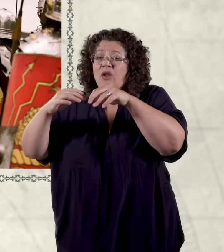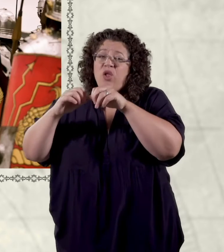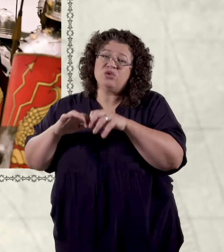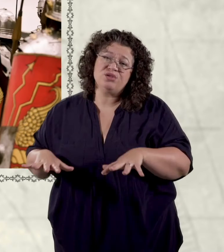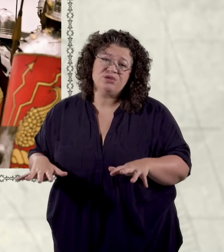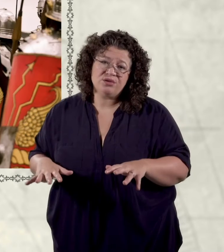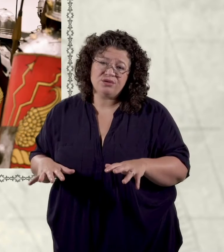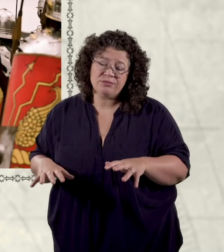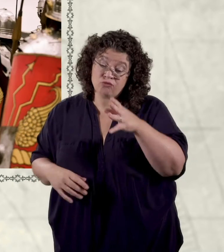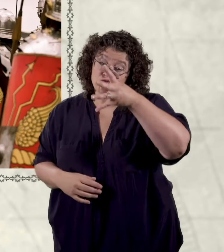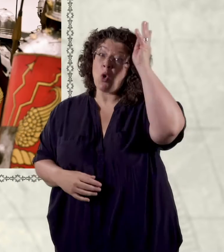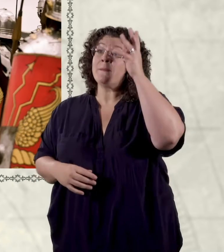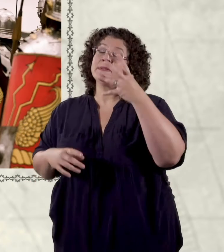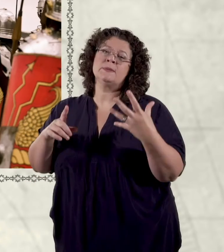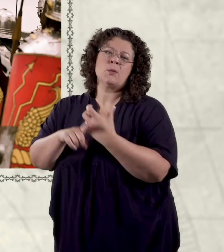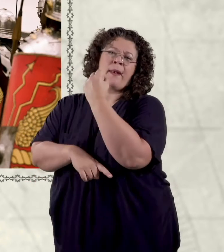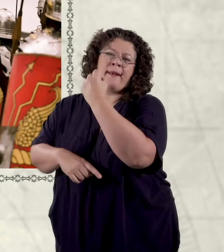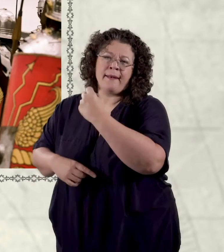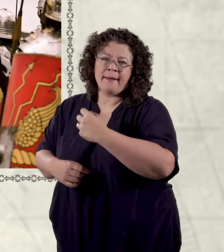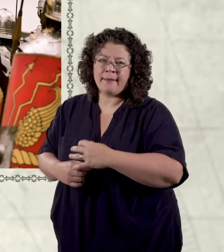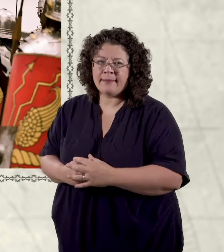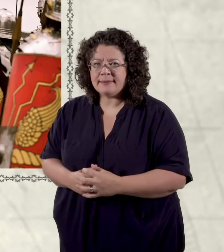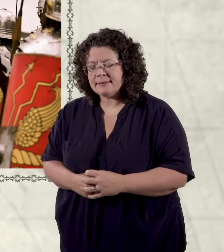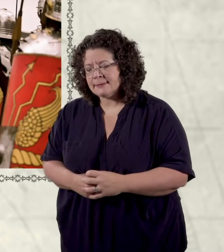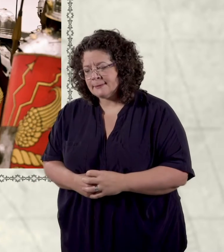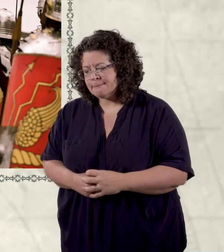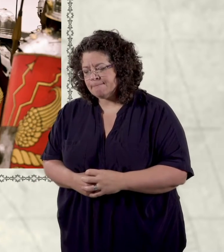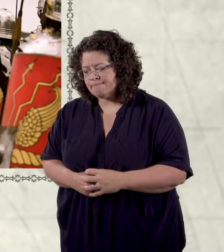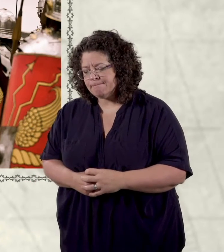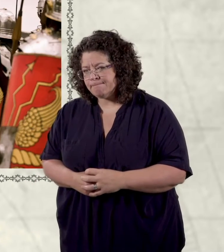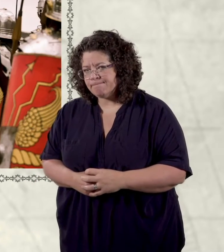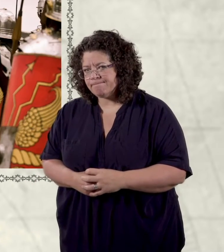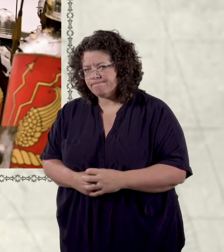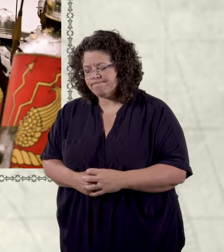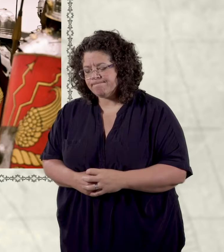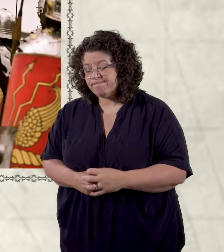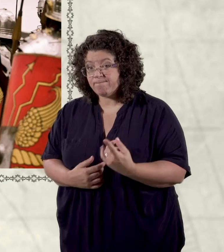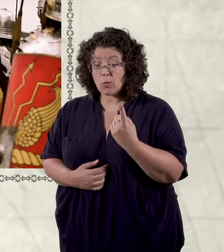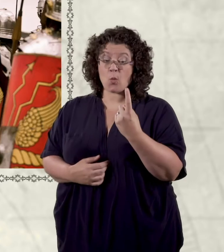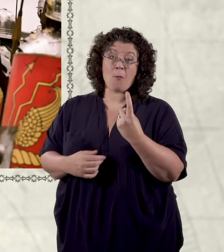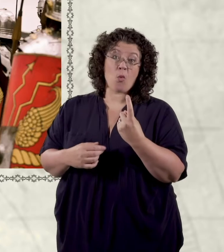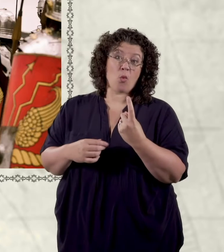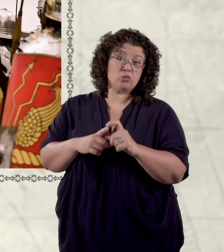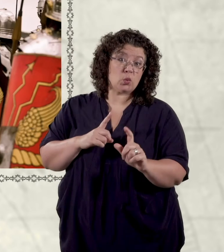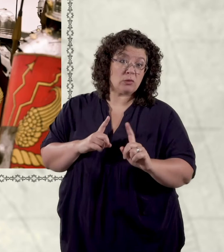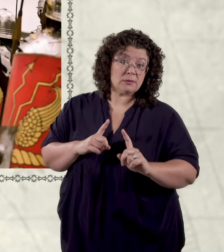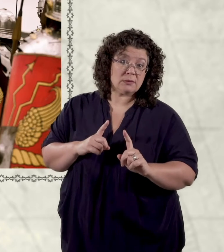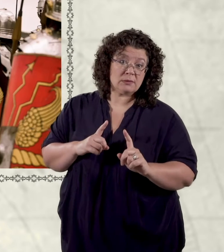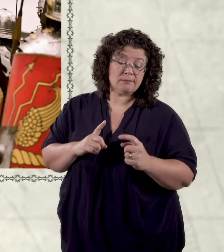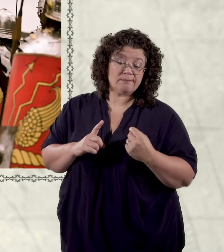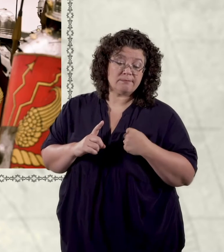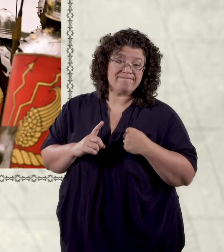iawn. Roedd y frwydr wedi cholli a'r Rhufeiniaid wedi ennill y tir.